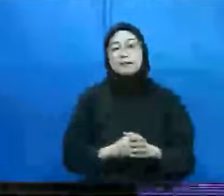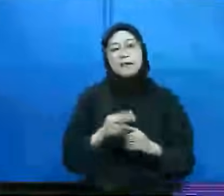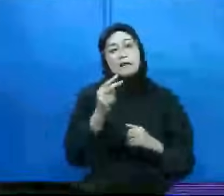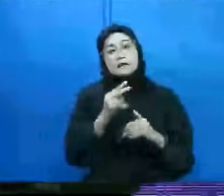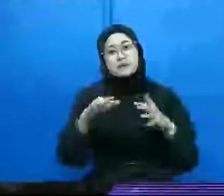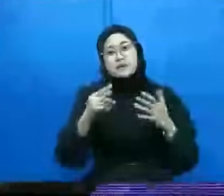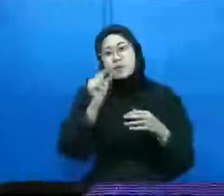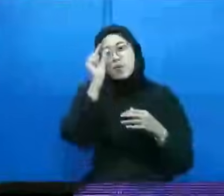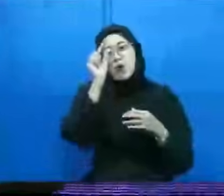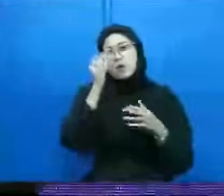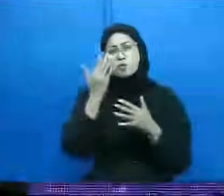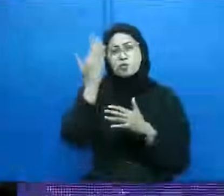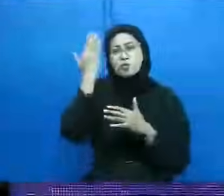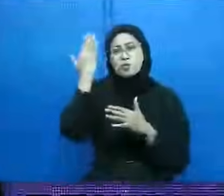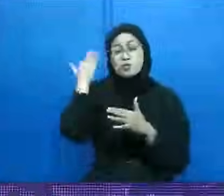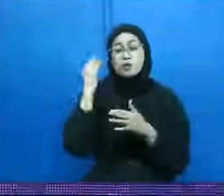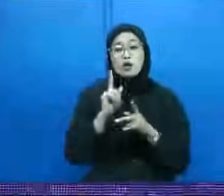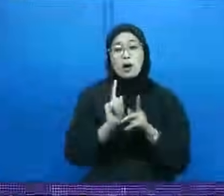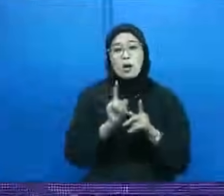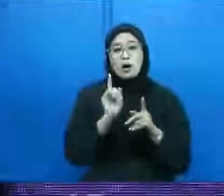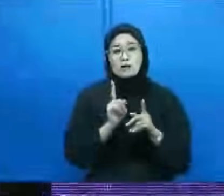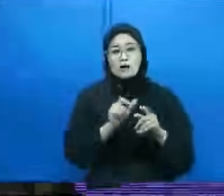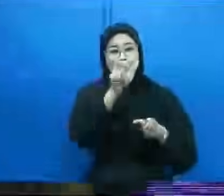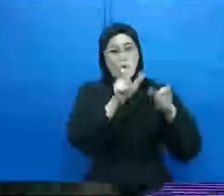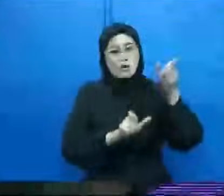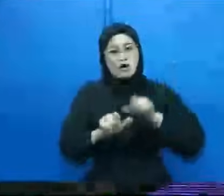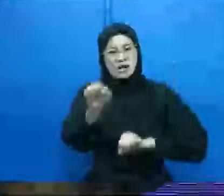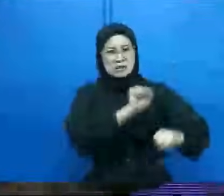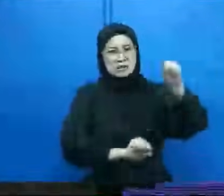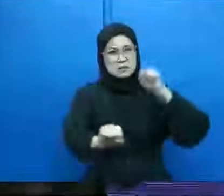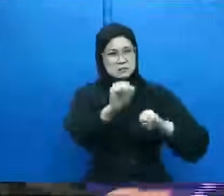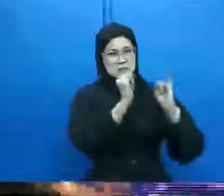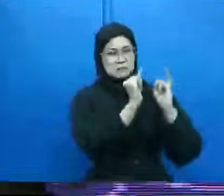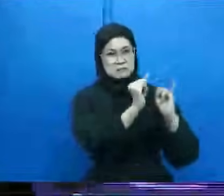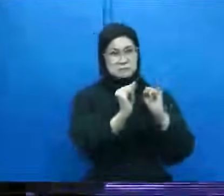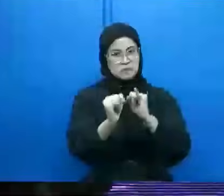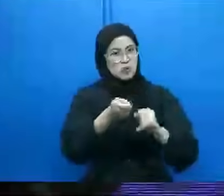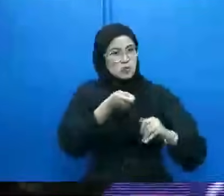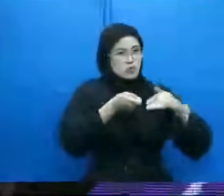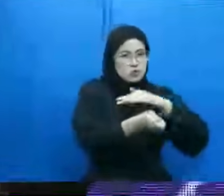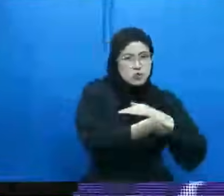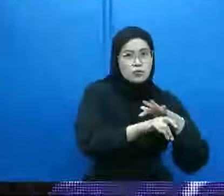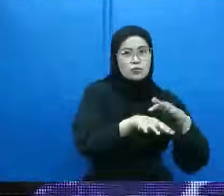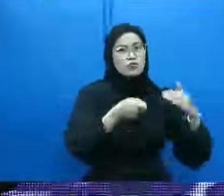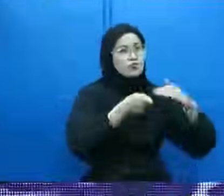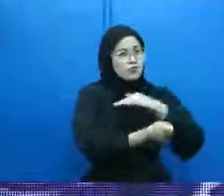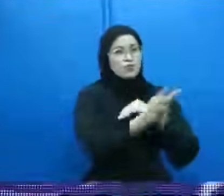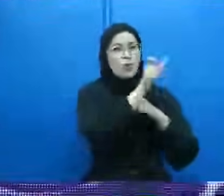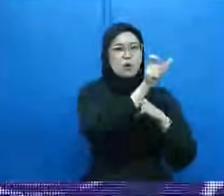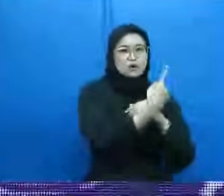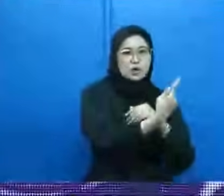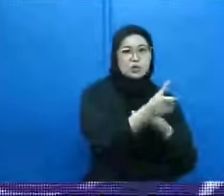menyarankan, kalau ada orang pelaku maksiat, bahkan maksiat terbesar pun, pernah bunuh orang, satu orang, dua orang, tiga